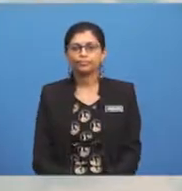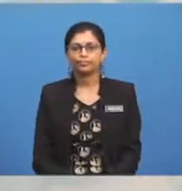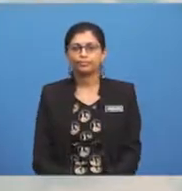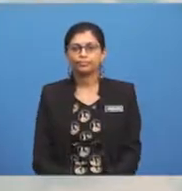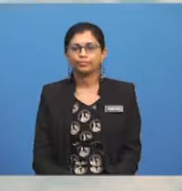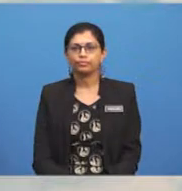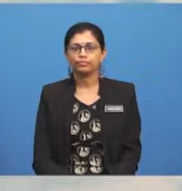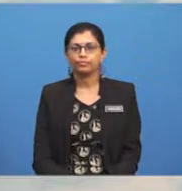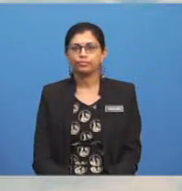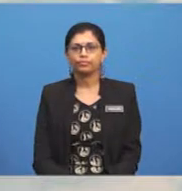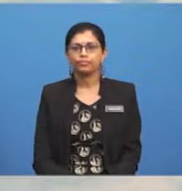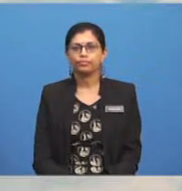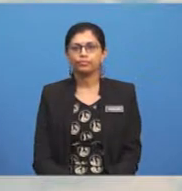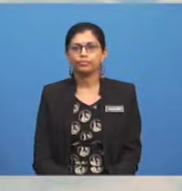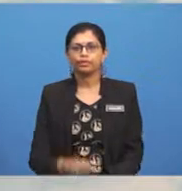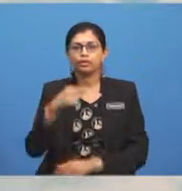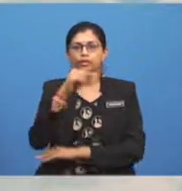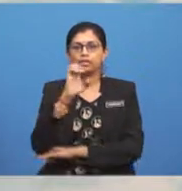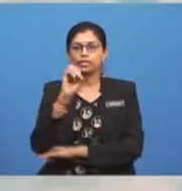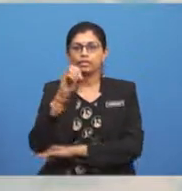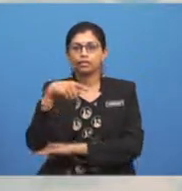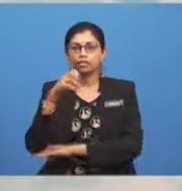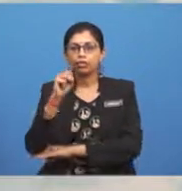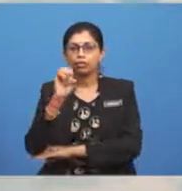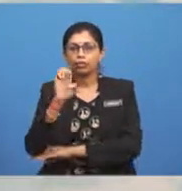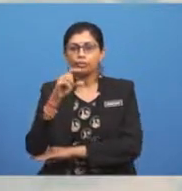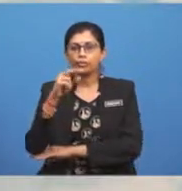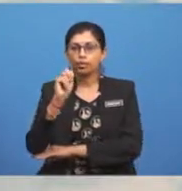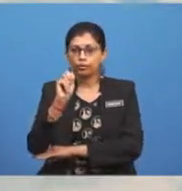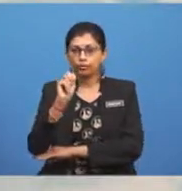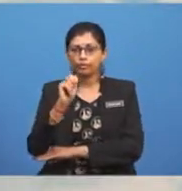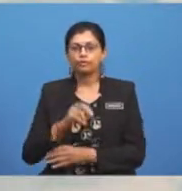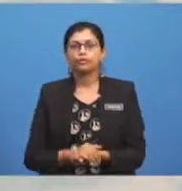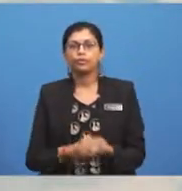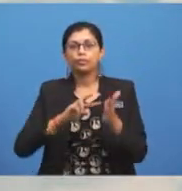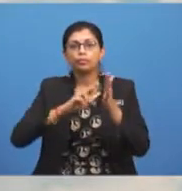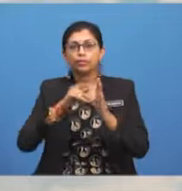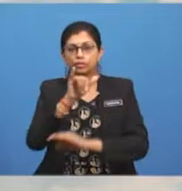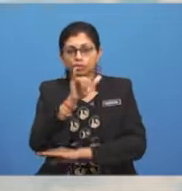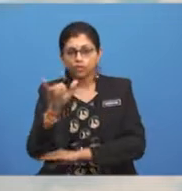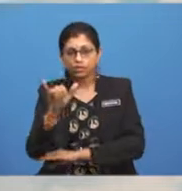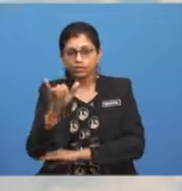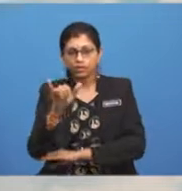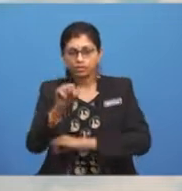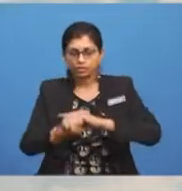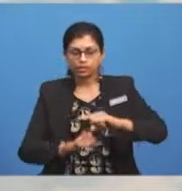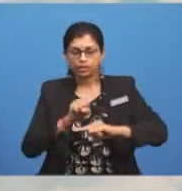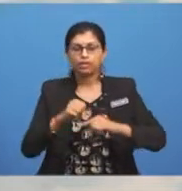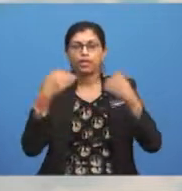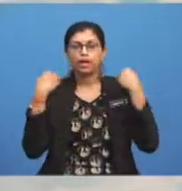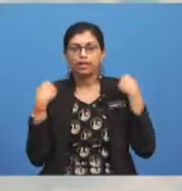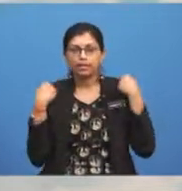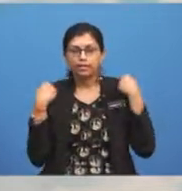Satelit geopegun, ia adalah merupakan satelit yang berada pada orbit